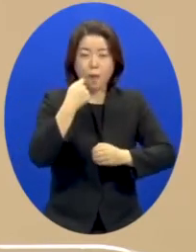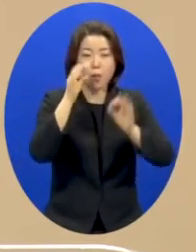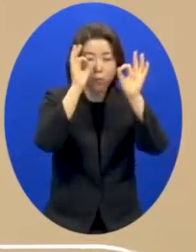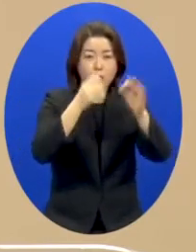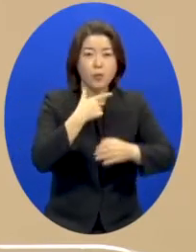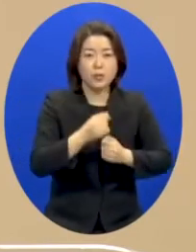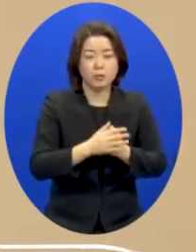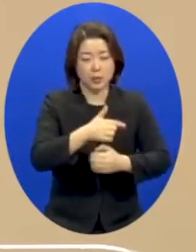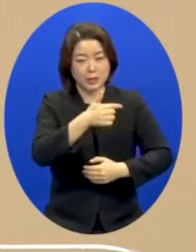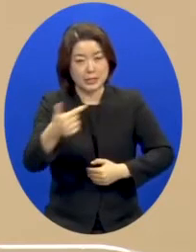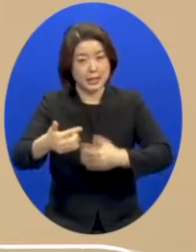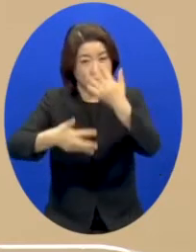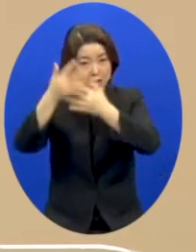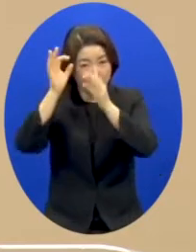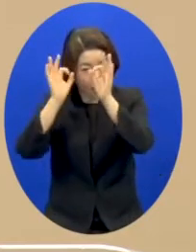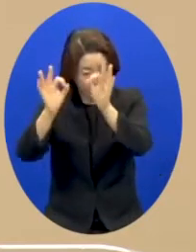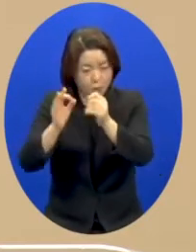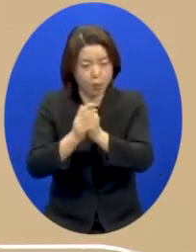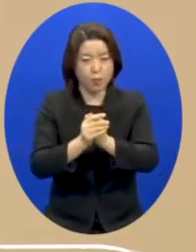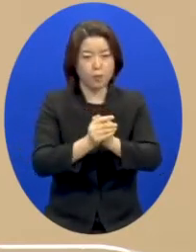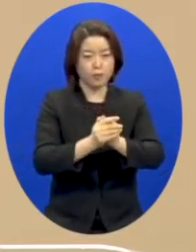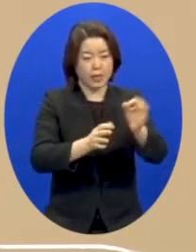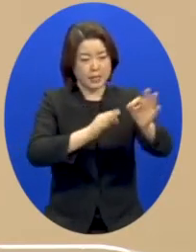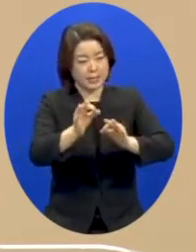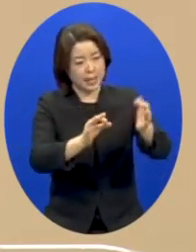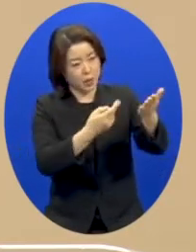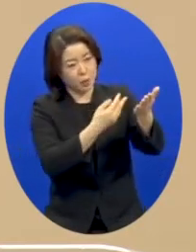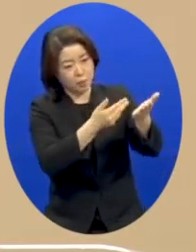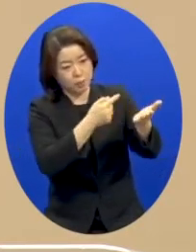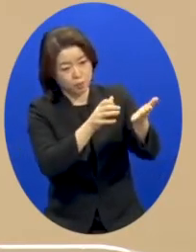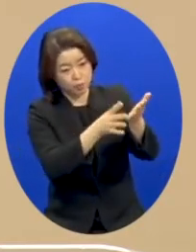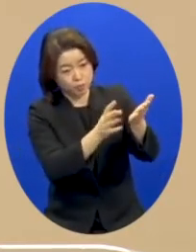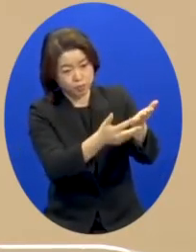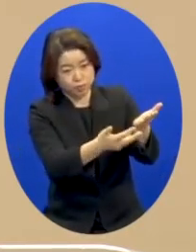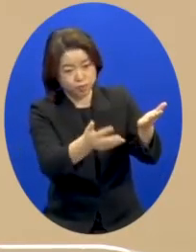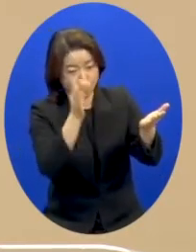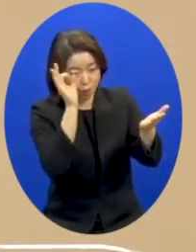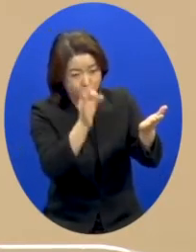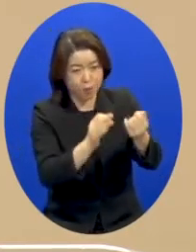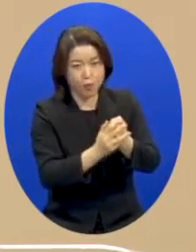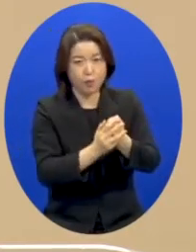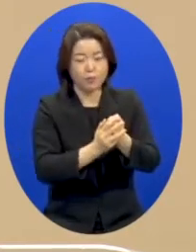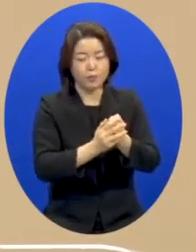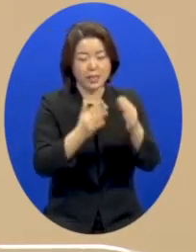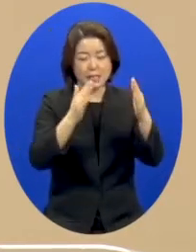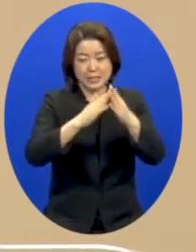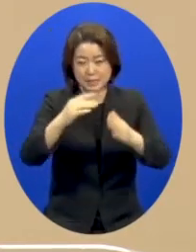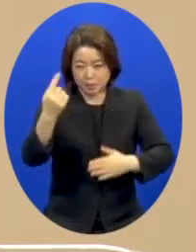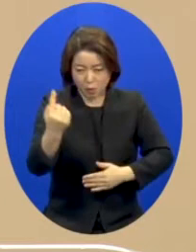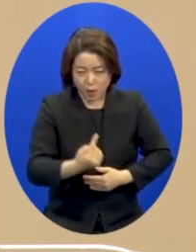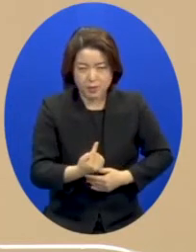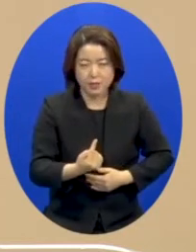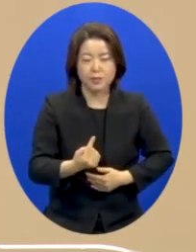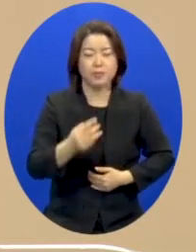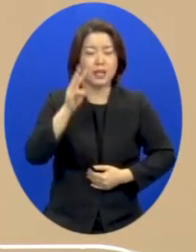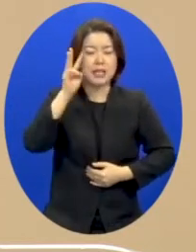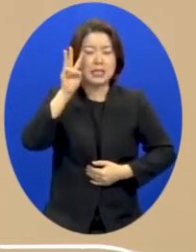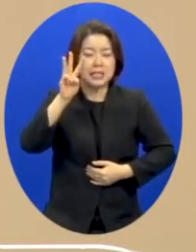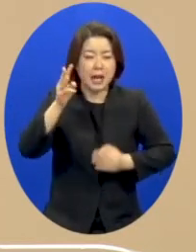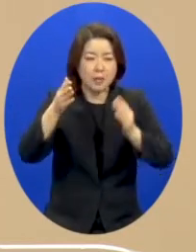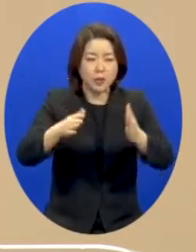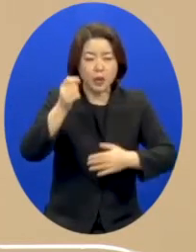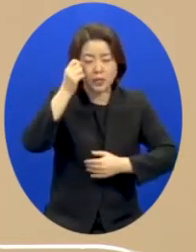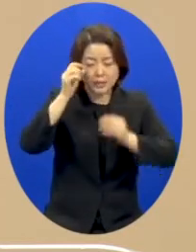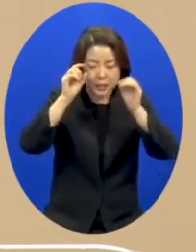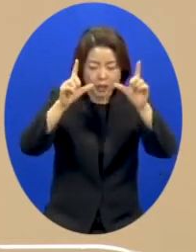저녁에는 쇼윈도의 상품들을 구경하고 집에 돌아와 사흘간 눈을 뜨게 해주신 하나님께